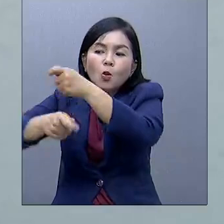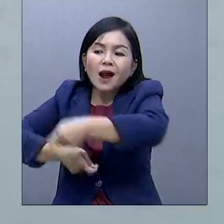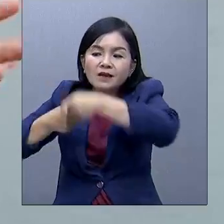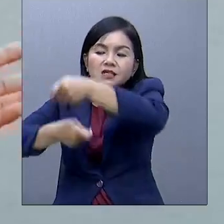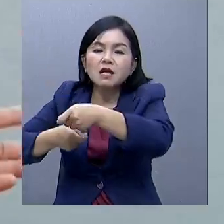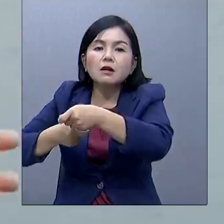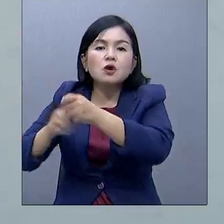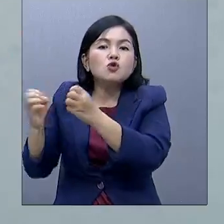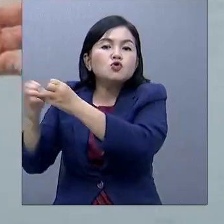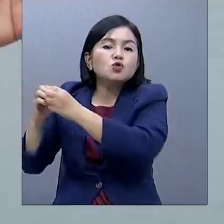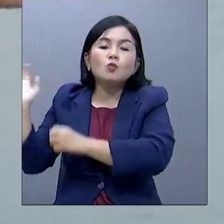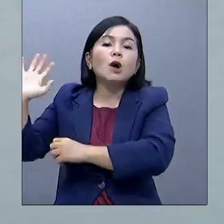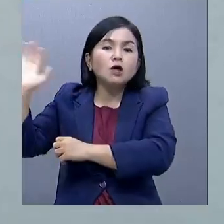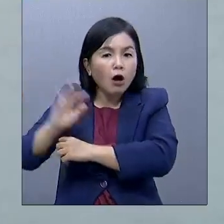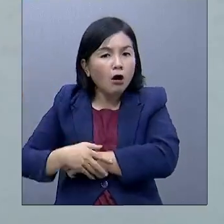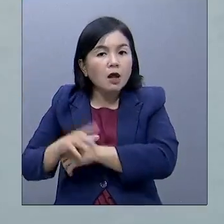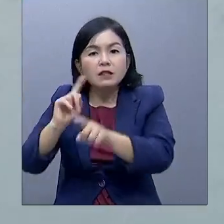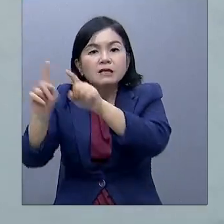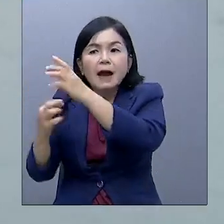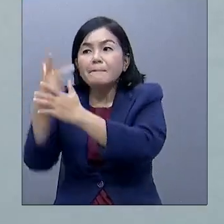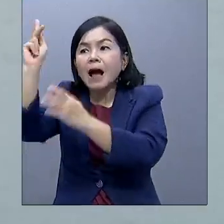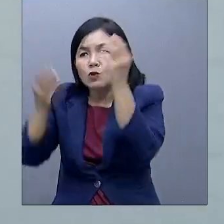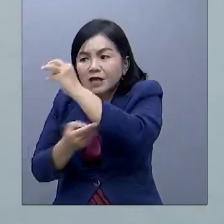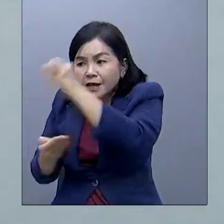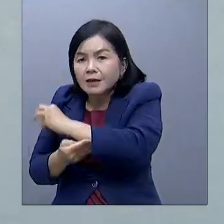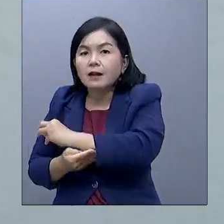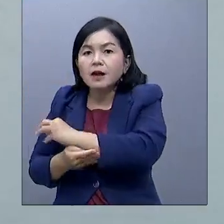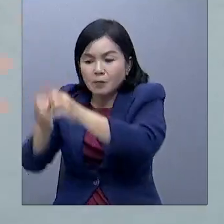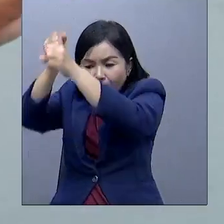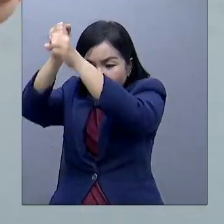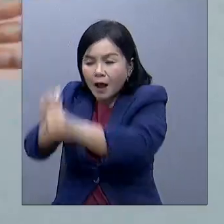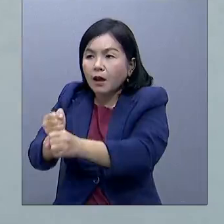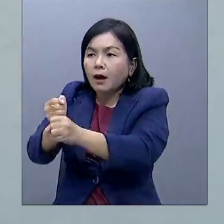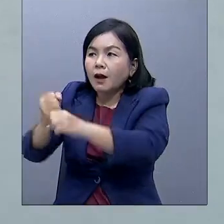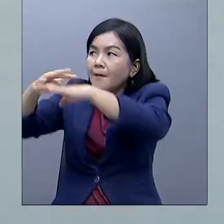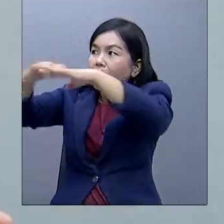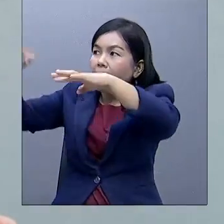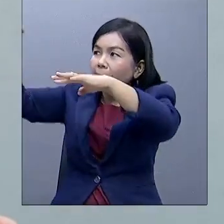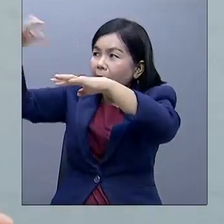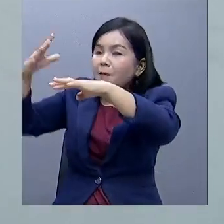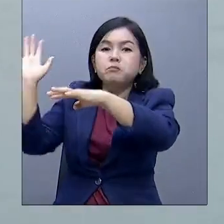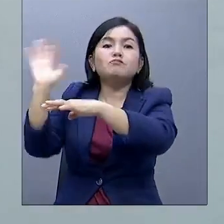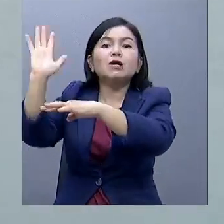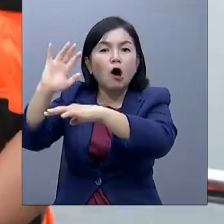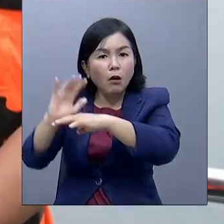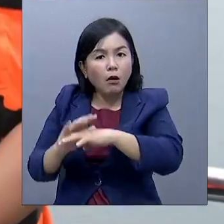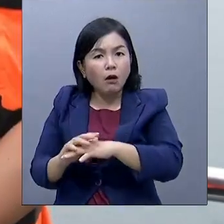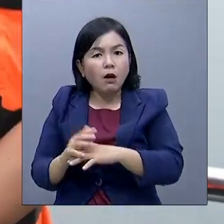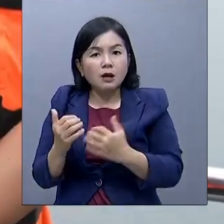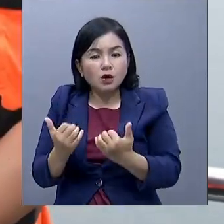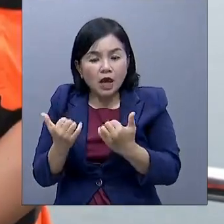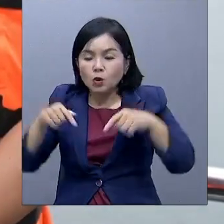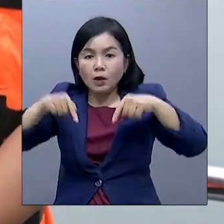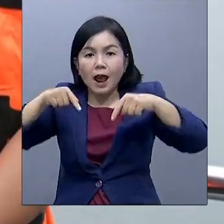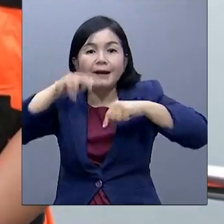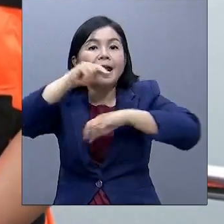กของชุมชนหรือพื้นที่ป่าที่เราเห็นเนี่ยถ้าเราไปสร้างอยู่บนพื้นที่ป่าเนี่ยกลายเป็นว่าเราต้องตัดต้นไม ้ นะซึ่ง